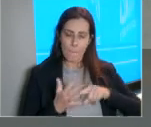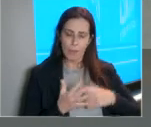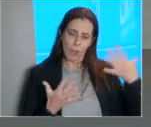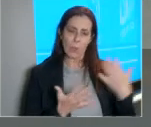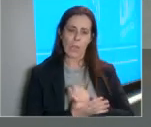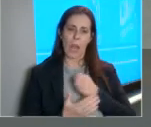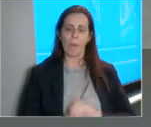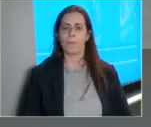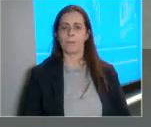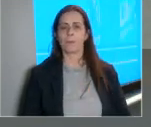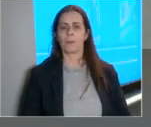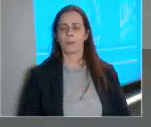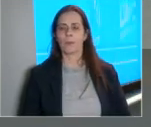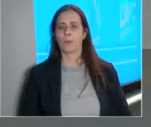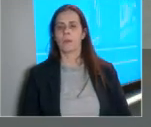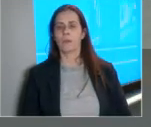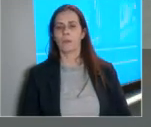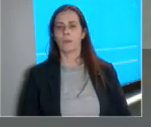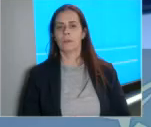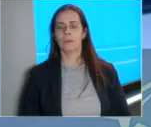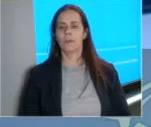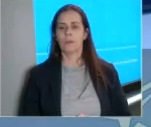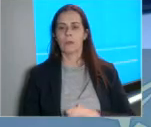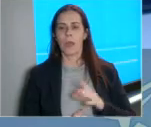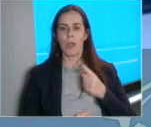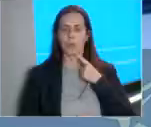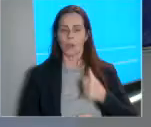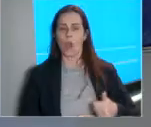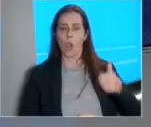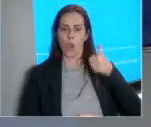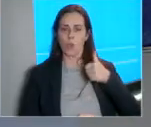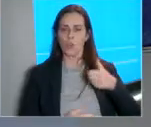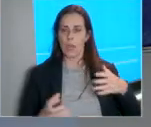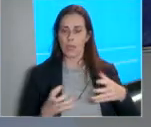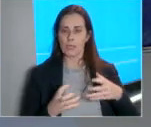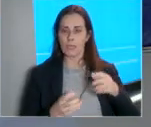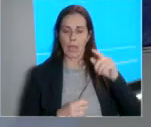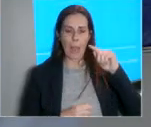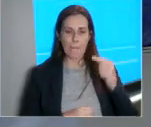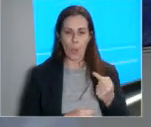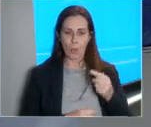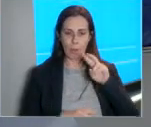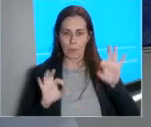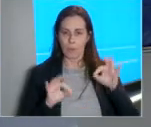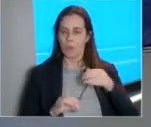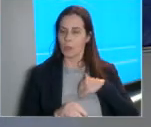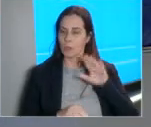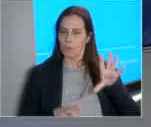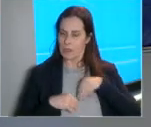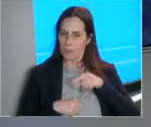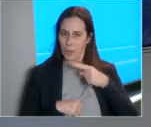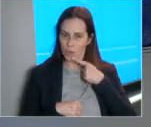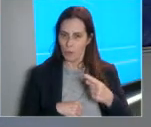דוד, לסיכום. שתי נקודות. אחת, שימשתי כראש המטה בפועל של השר לענייני מיעוטים ב-2010. אני מחזק גם את מה שניר